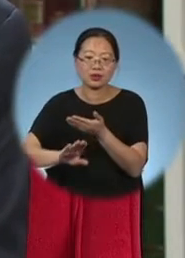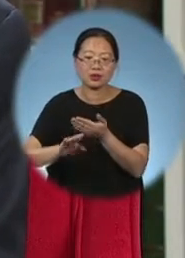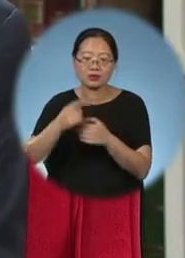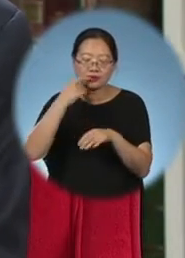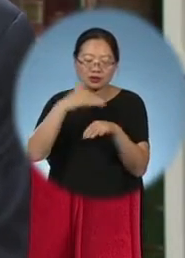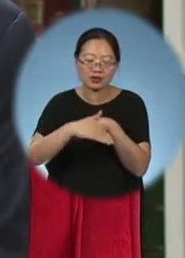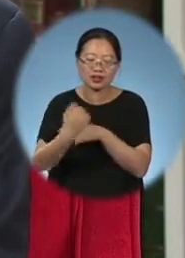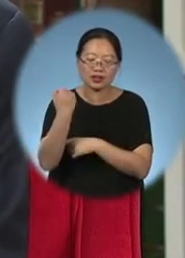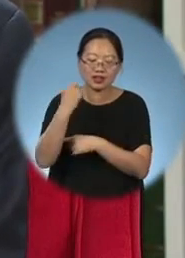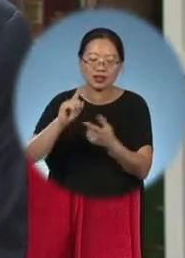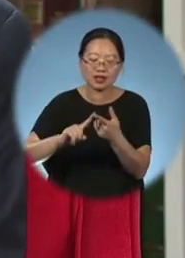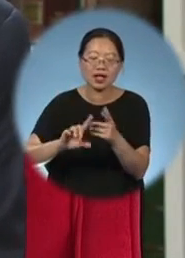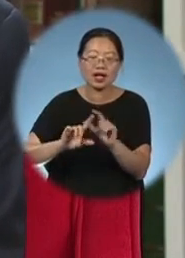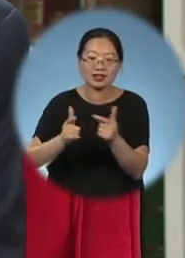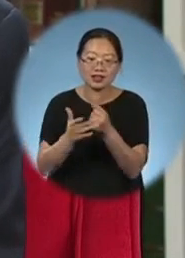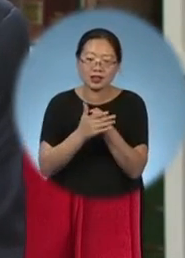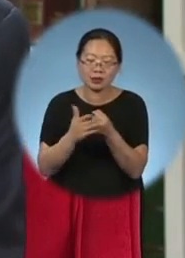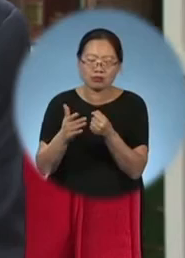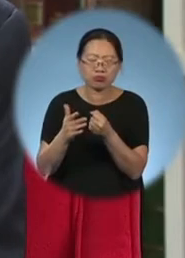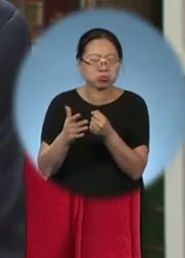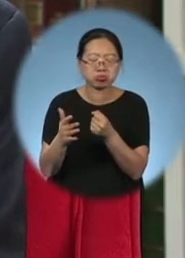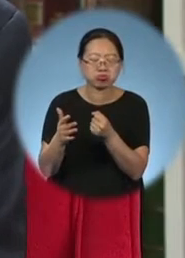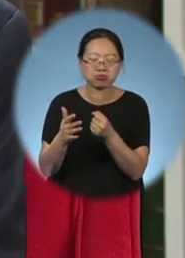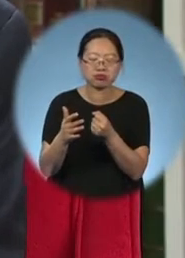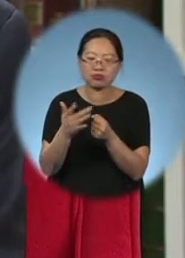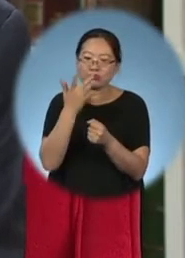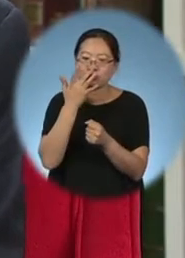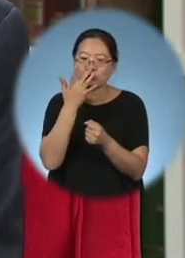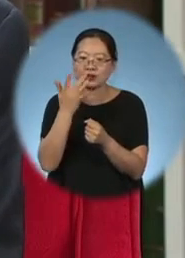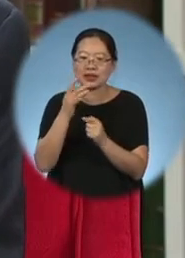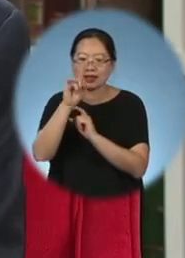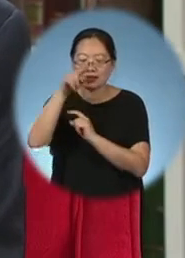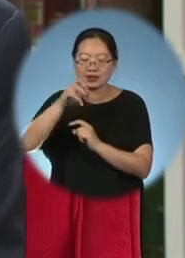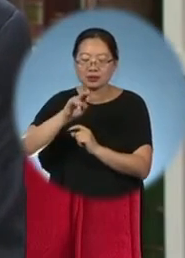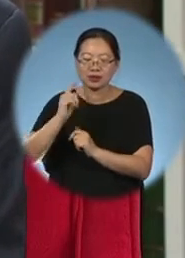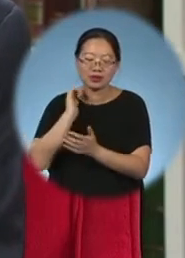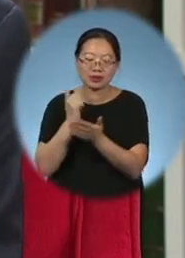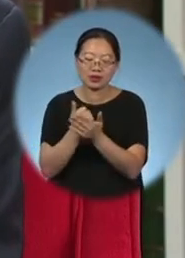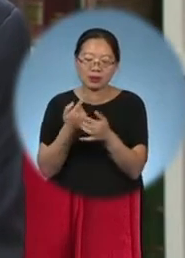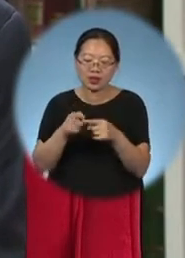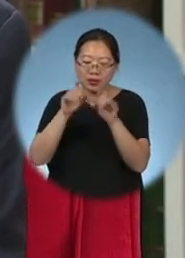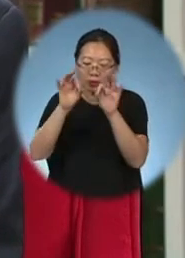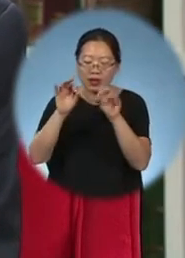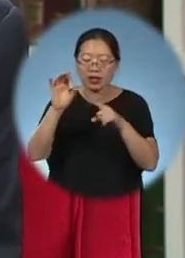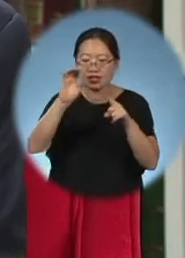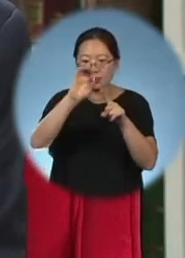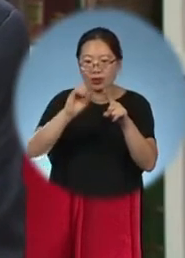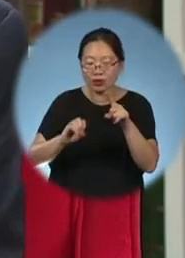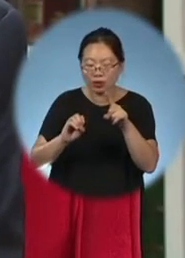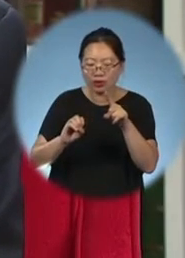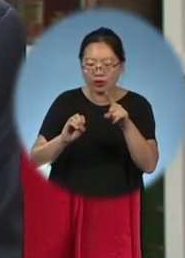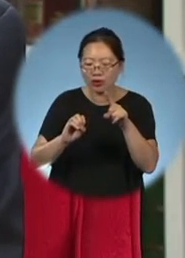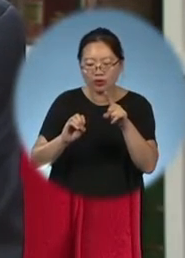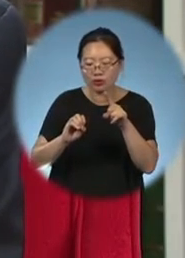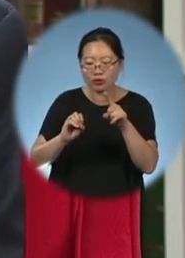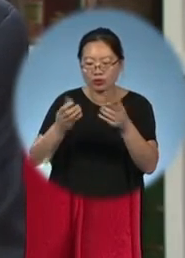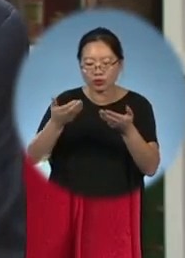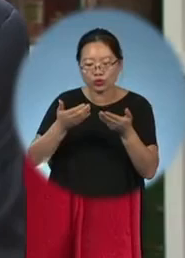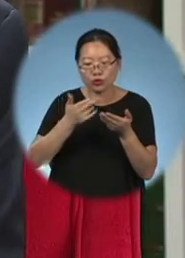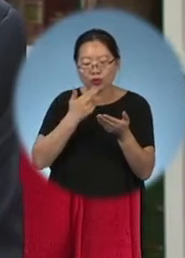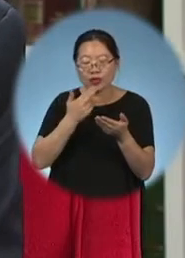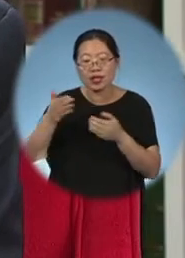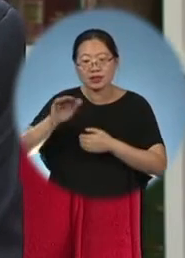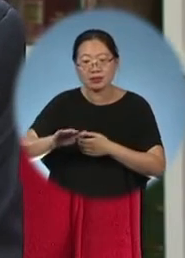그러니까 이승만 그 아무것도 아니에요. 그 이승만 대통령에 대한 평가를 보면은 1%도 나올까 말까요. 네.